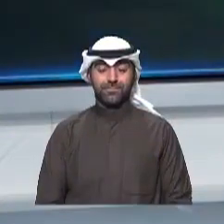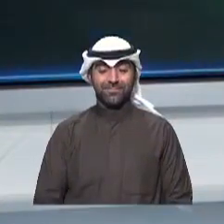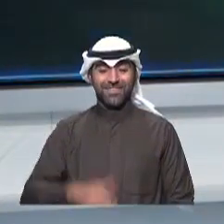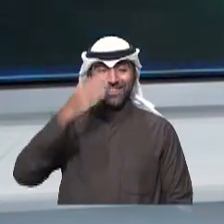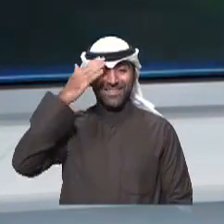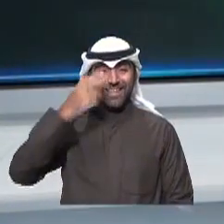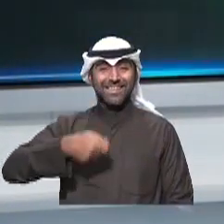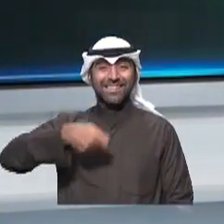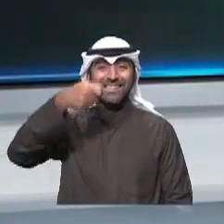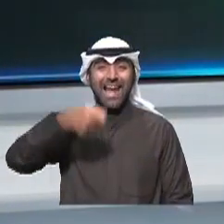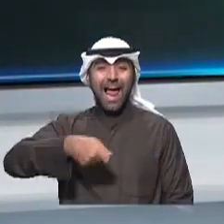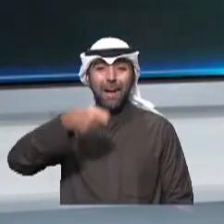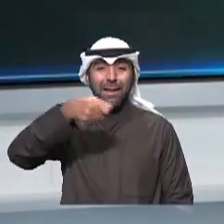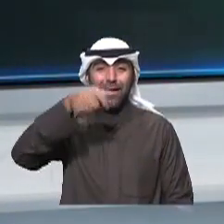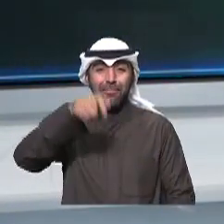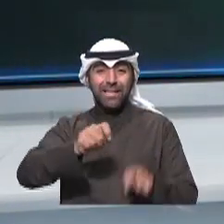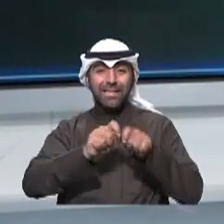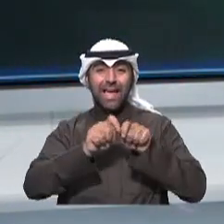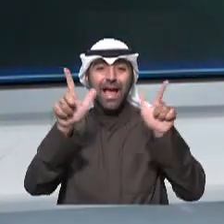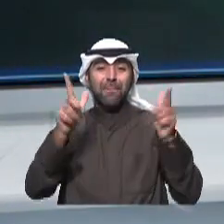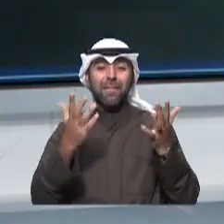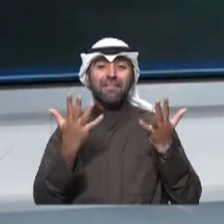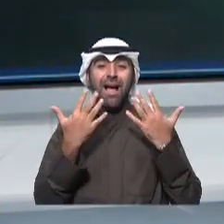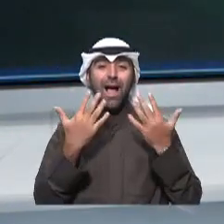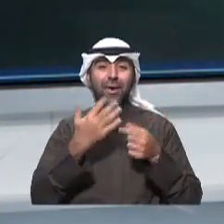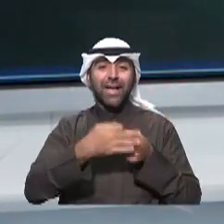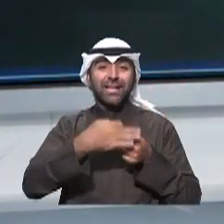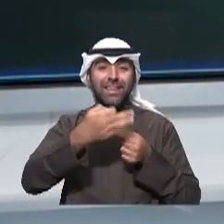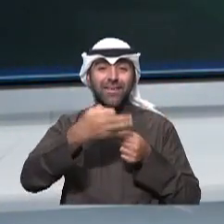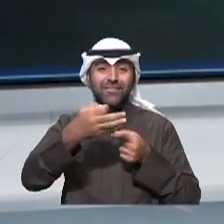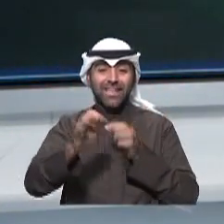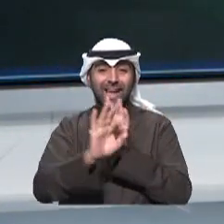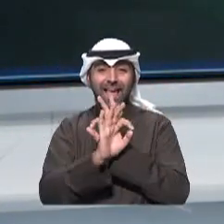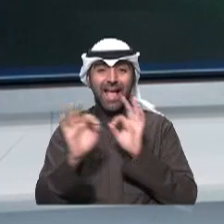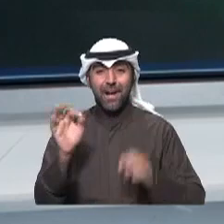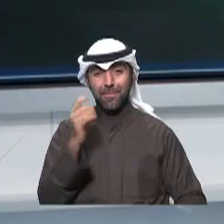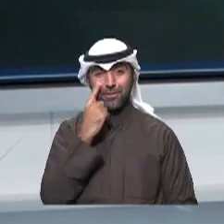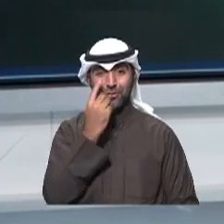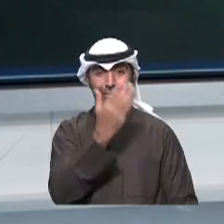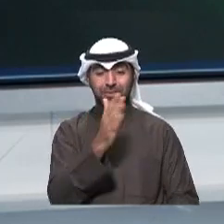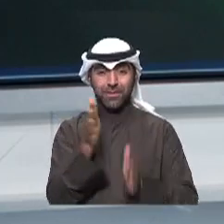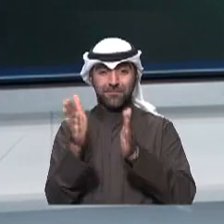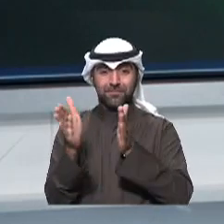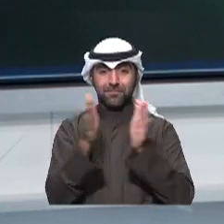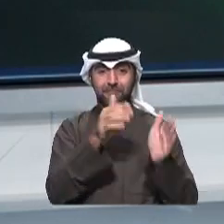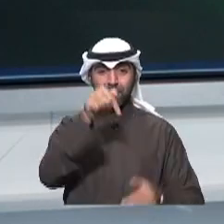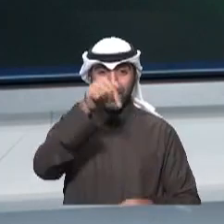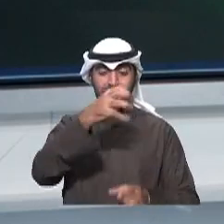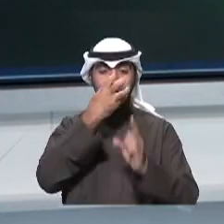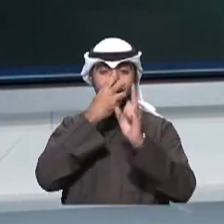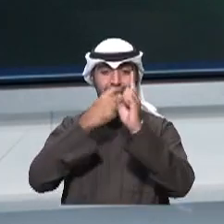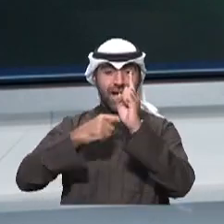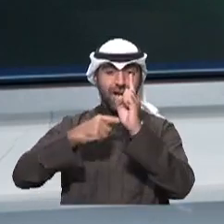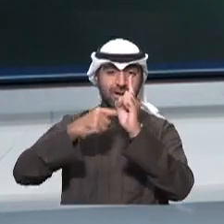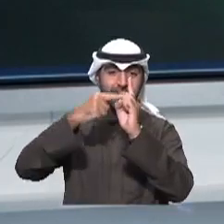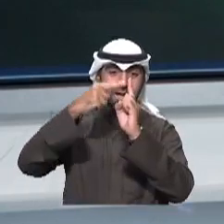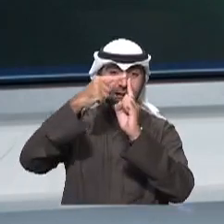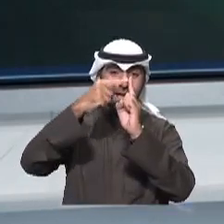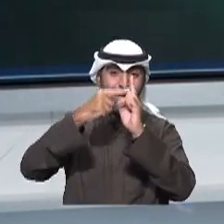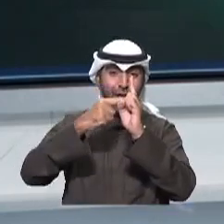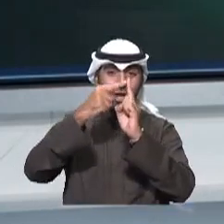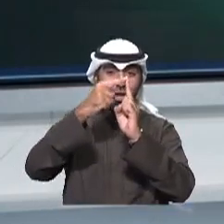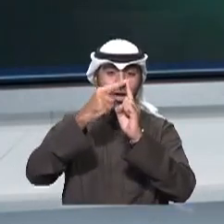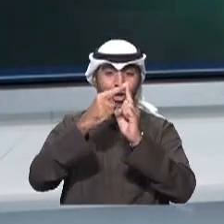السلام عليكم أعزائي المشاهدين. أجواء دافئة معتدلة والرياح شمالية غربية خفيفة إلى معتدلة السرعة، تتراوح سرعتها بشكل عام ما بين 10